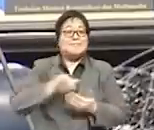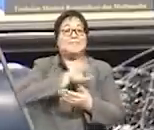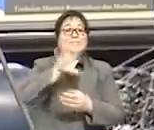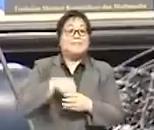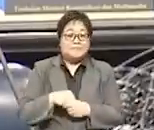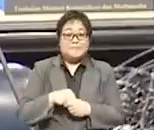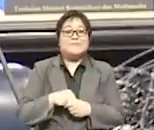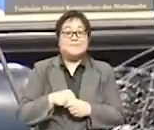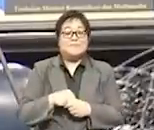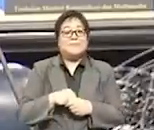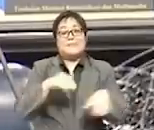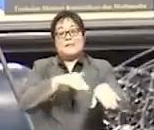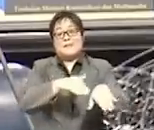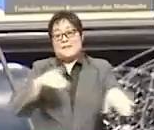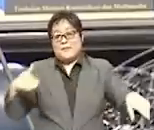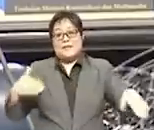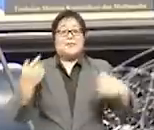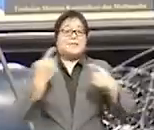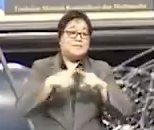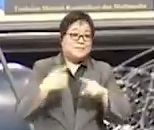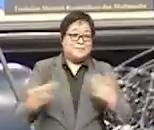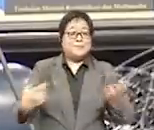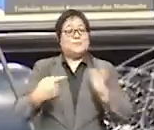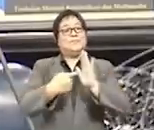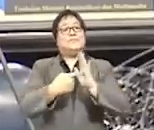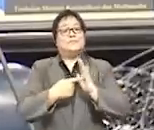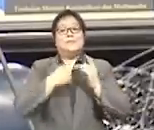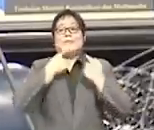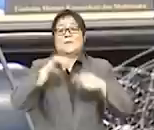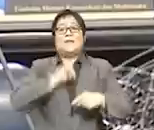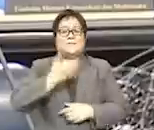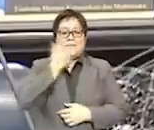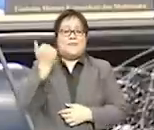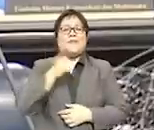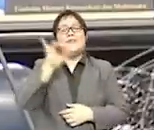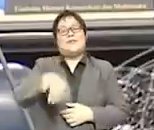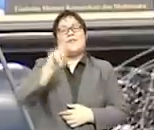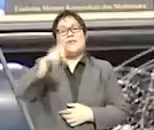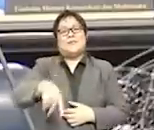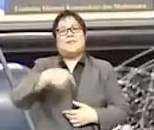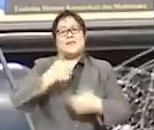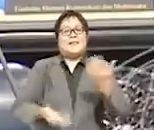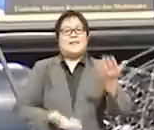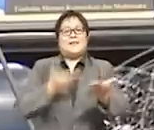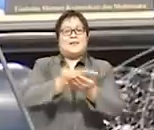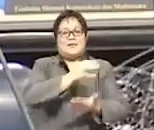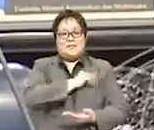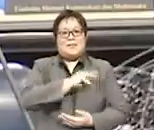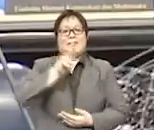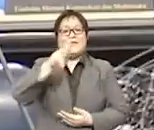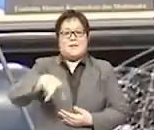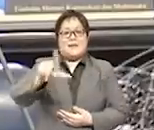melibatkan atgm dan sebagainya Trini mioka bahwa Jepang saya begitu hebat semua Bertuah zat cadangkan bentuk